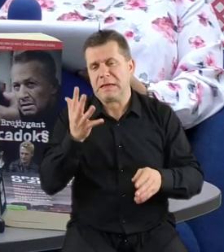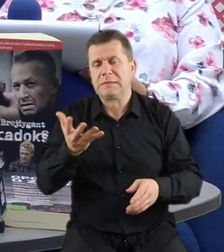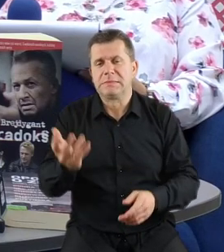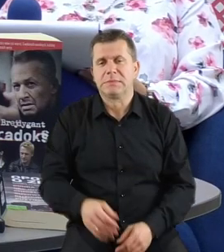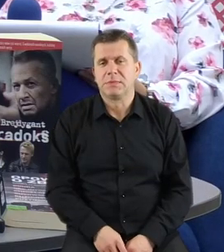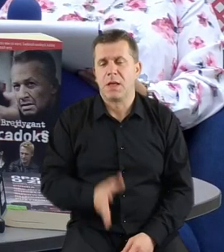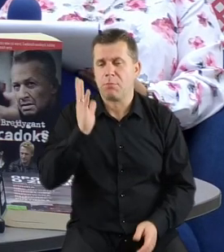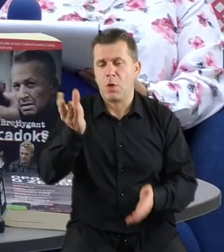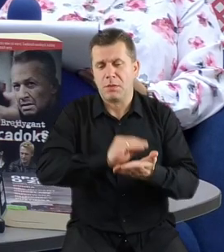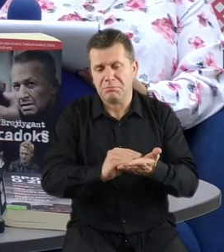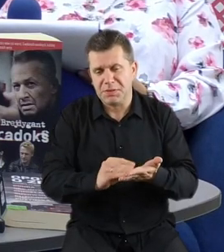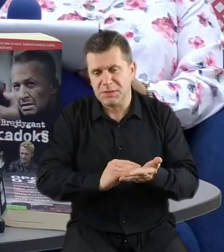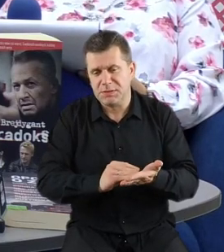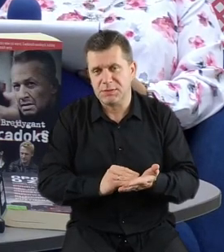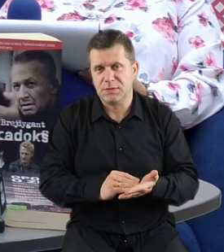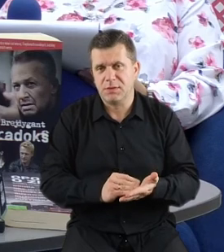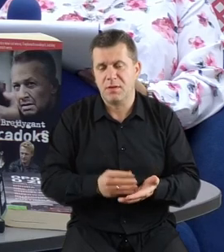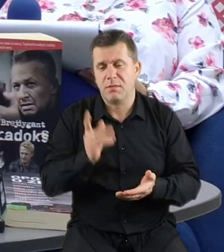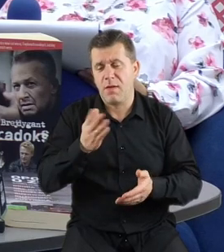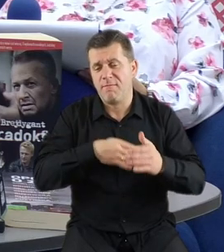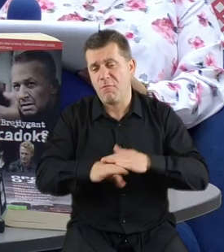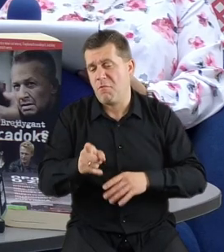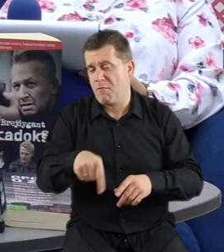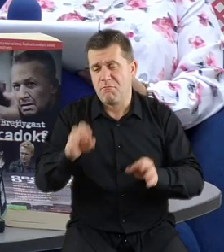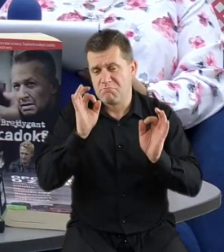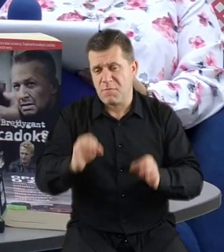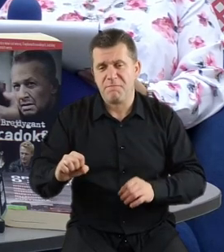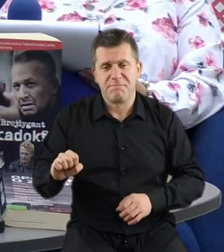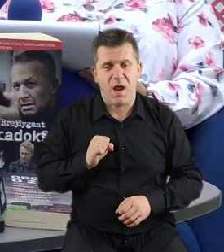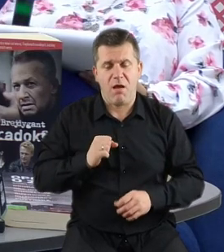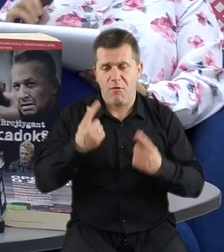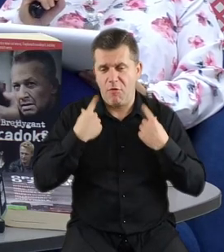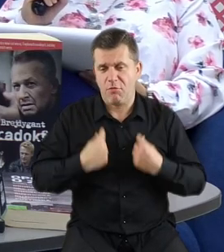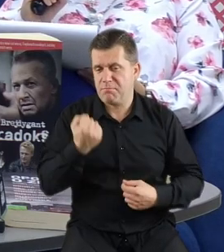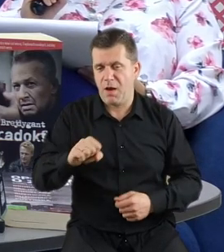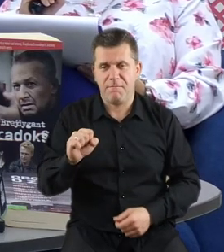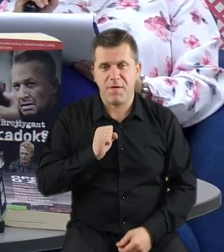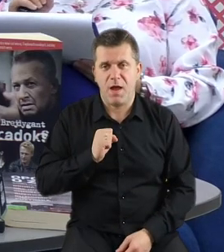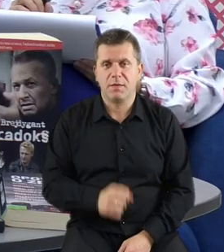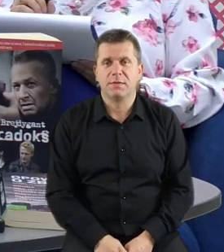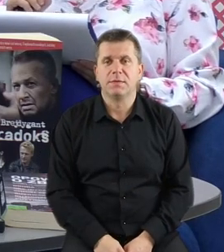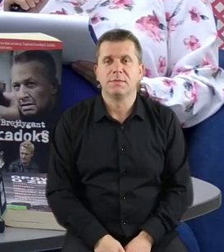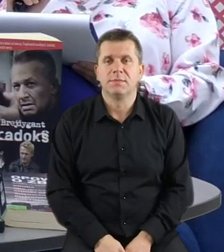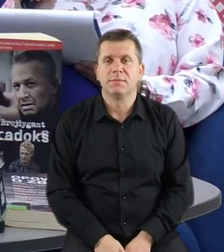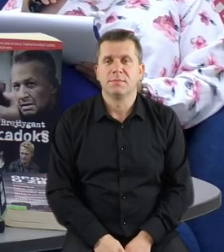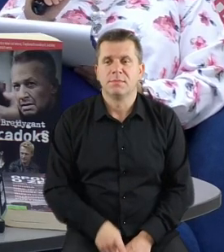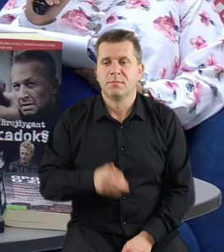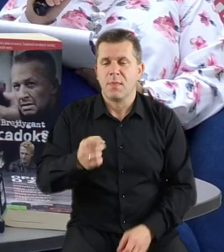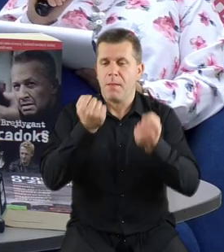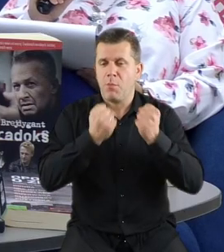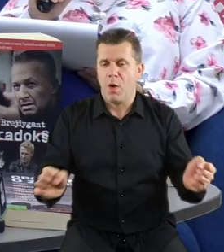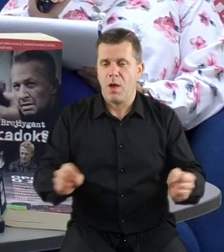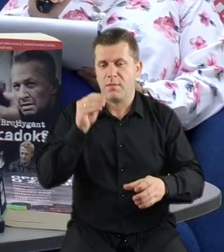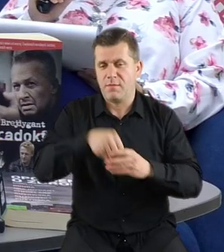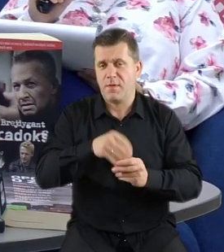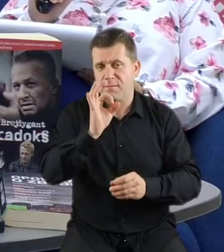zasadniczka. No i później się pisze i wychodzi z tego bardzo fajna postać. No i to właśnie bardzo tak fajna. Powstają.